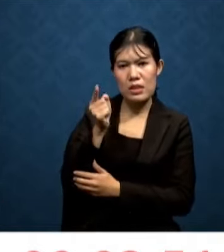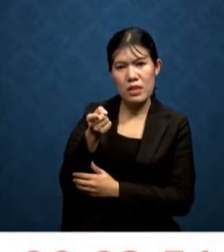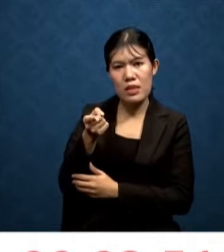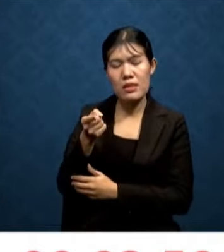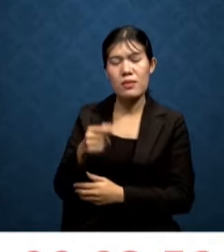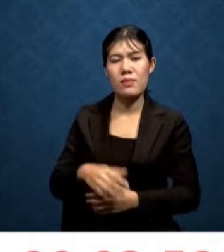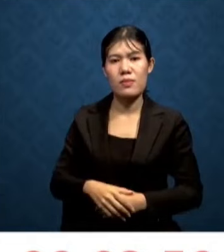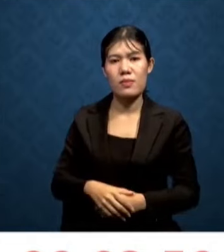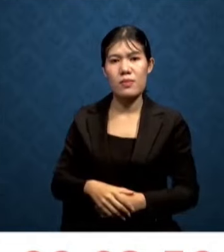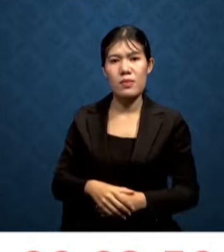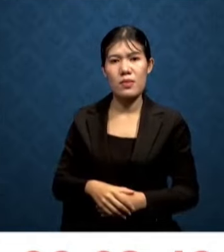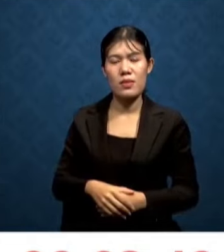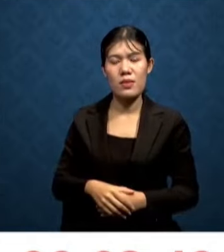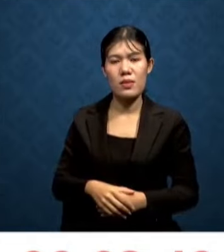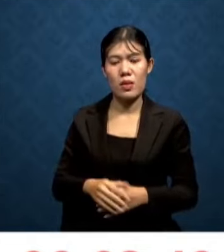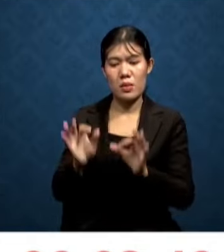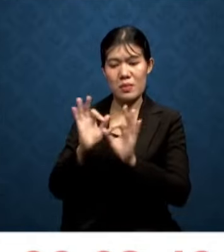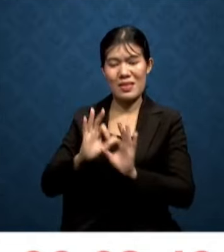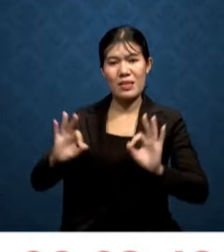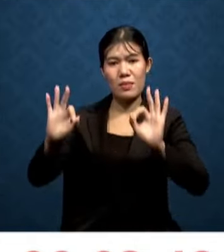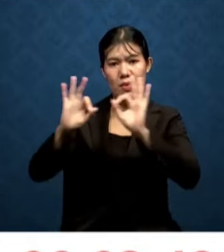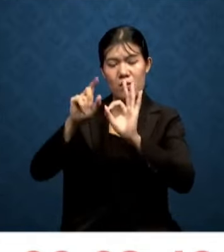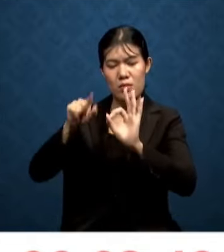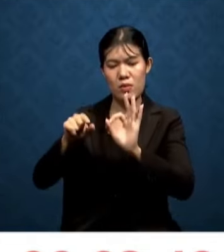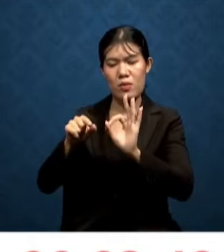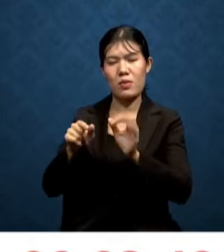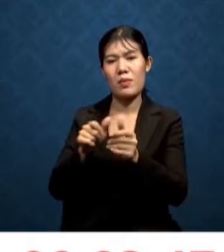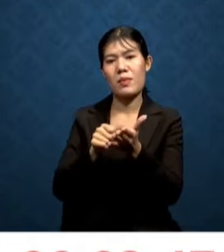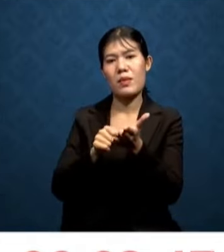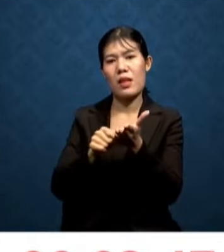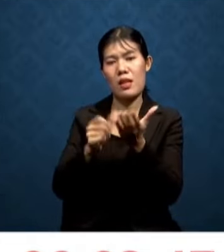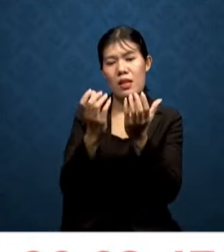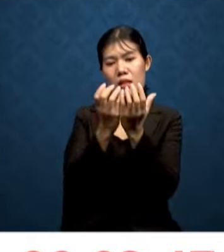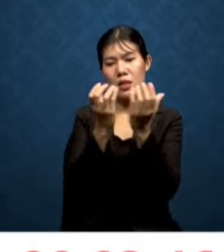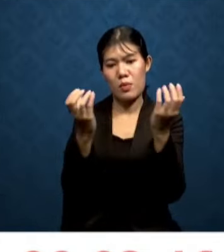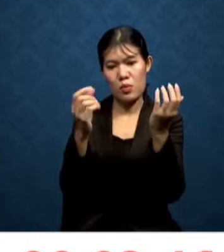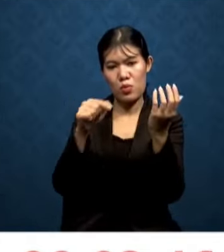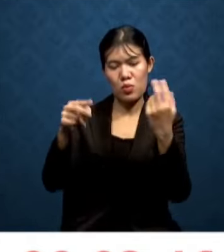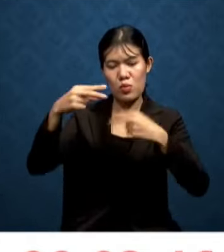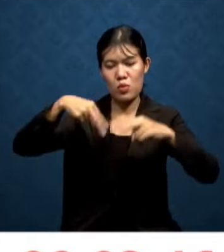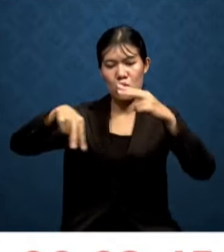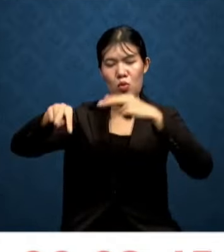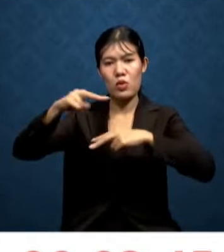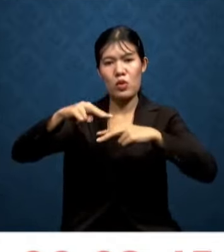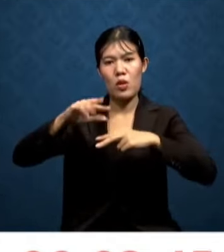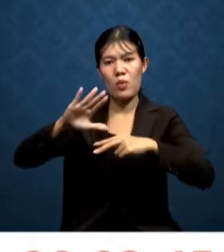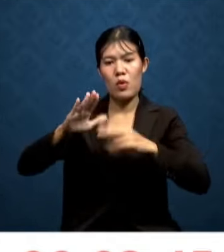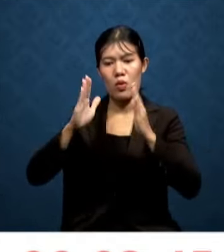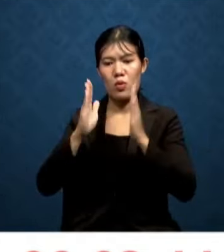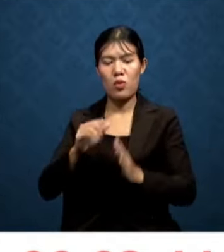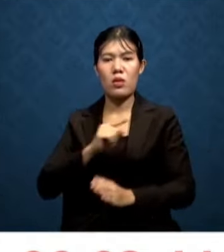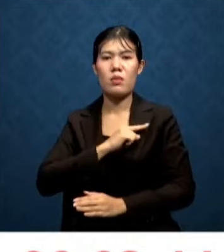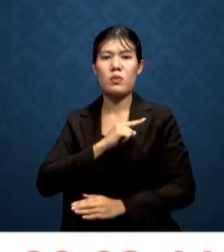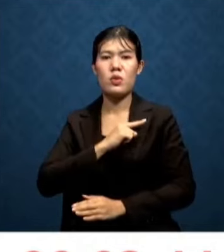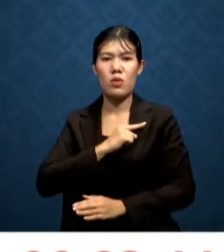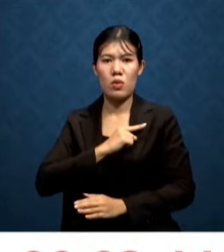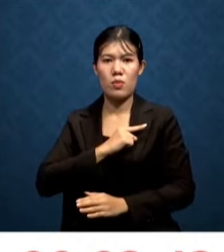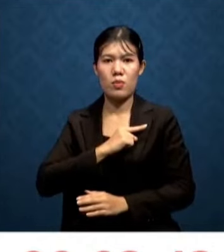จำเป็นในการแก้ไขรัฐธรรมนูญและการตรวจสอบการใช้อำนาจของศาลรัฐธรรมนู